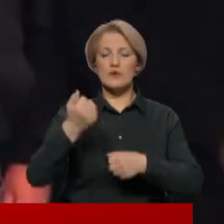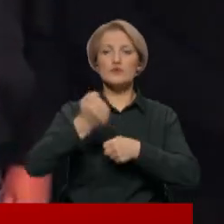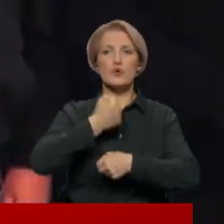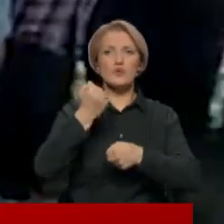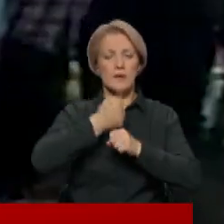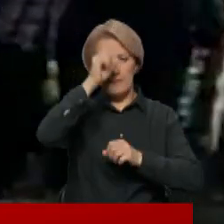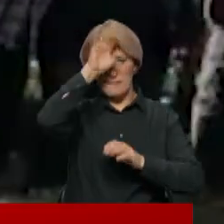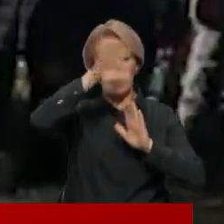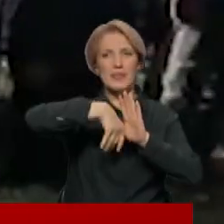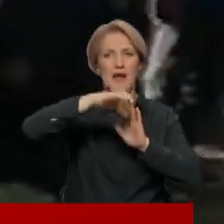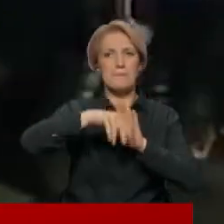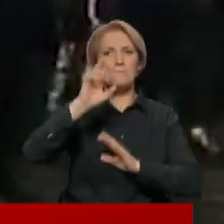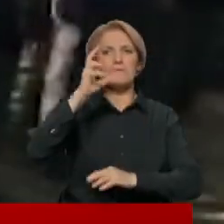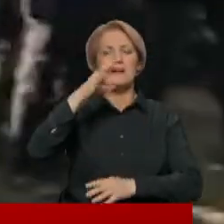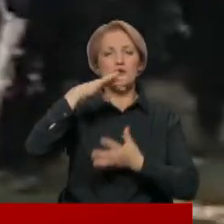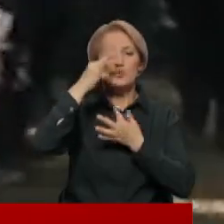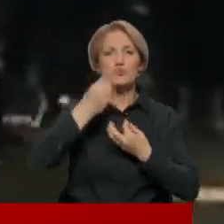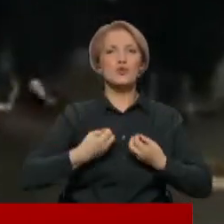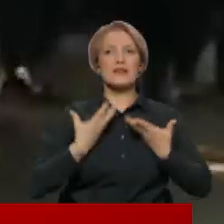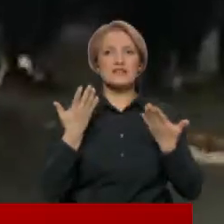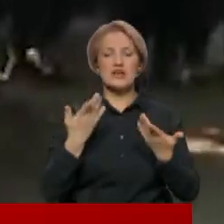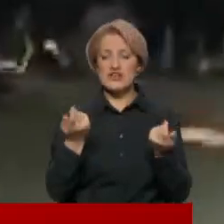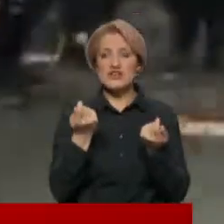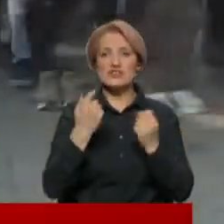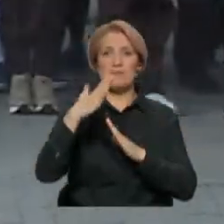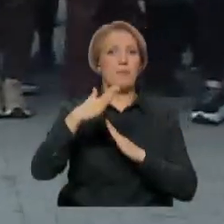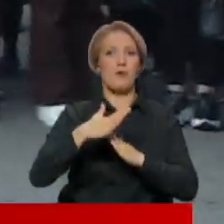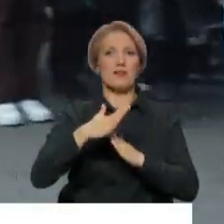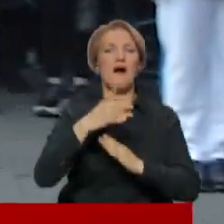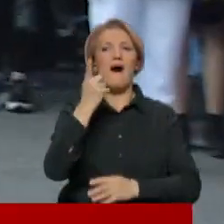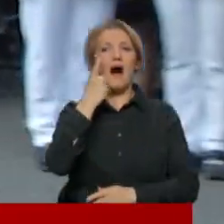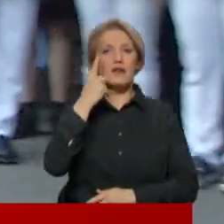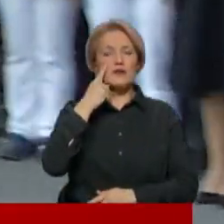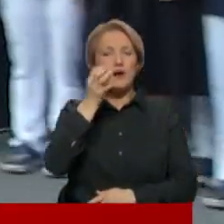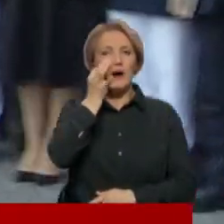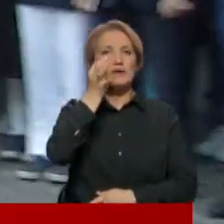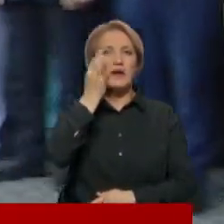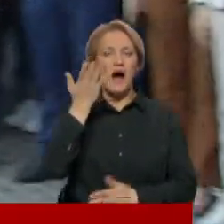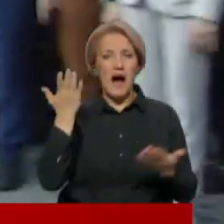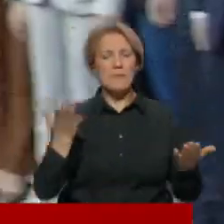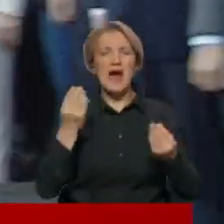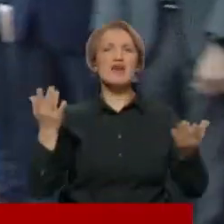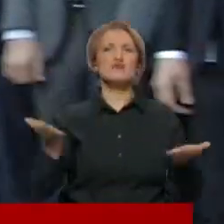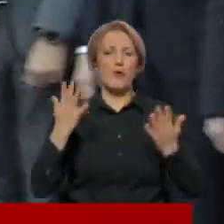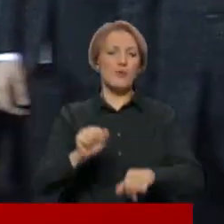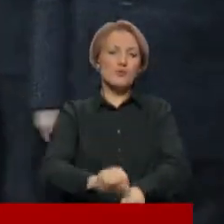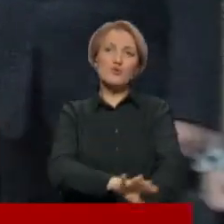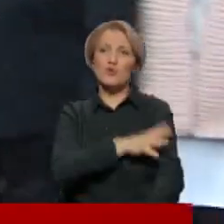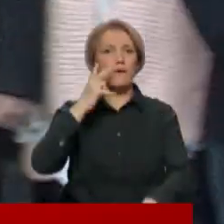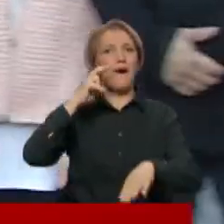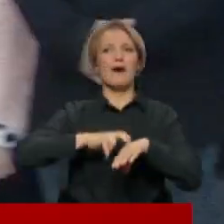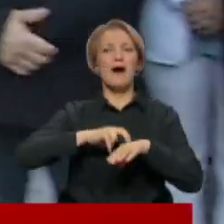Zonguldak'ta madenciler, Manisa'da üzüm üreticileri işlerine ara verdi. Atatürk hasretle ama en çok da gururla